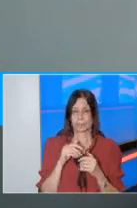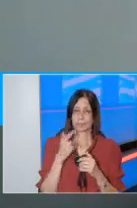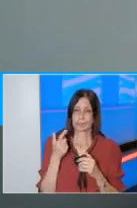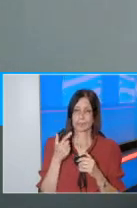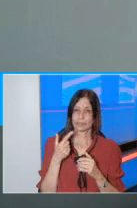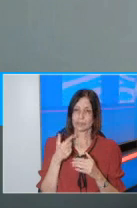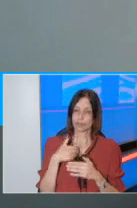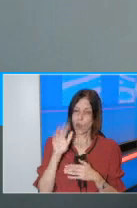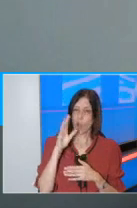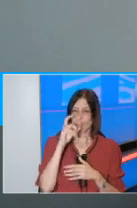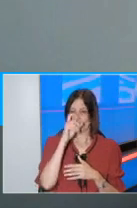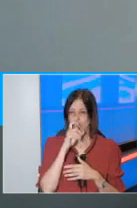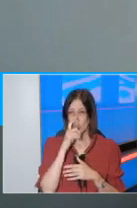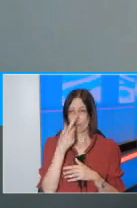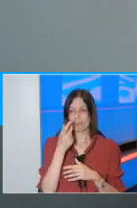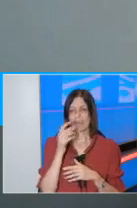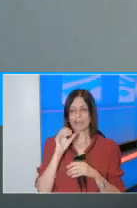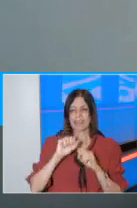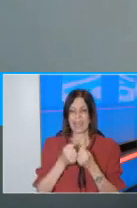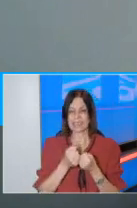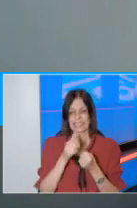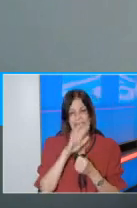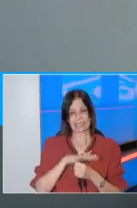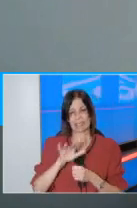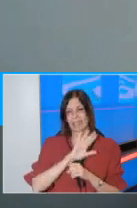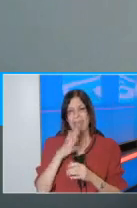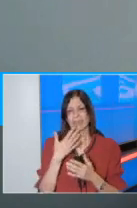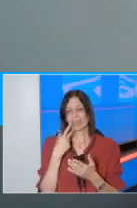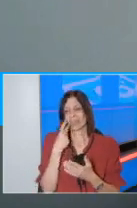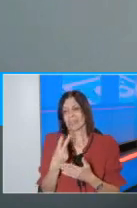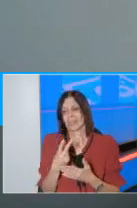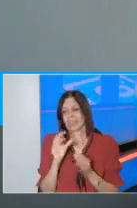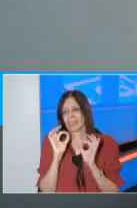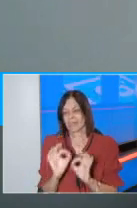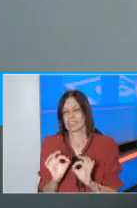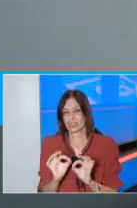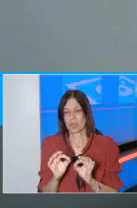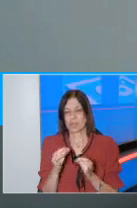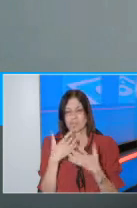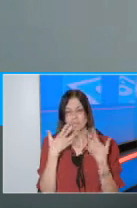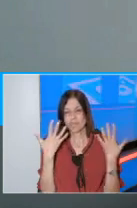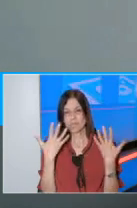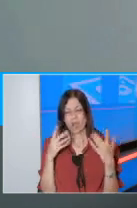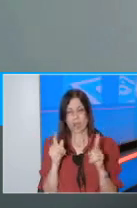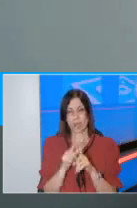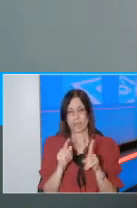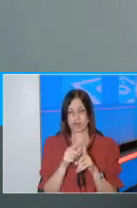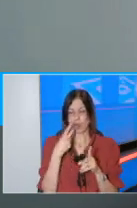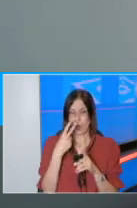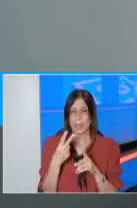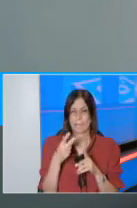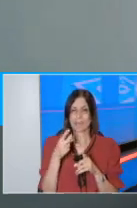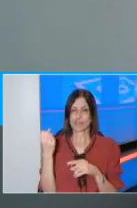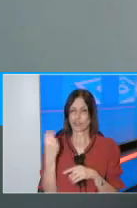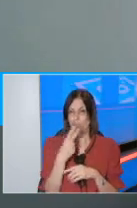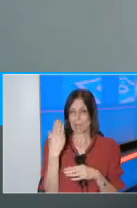הרוב הזיהום ורוב הנזק הסביבתיים, אין לו המחשה ויזואלית כל כך חדה כמו שראינו, כמו שאנחנו רואים בעצם